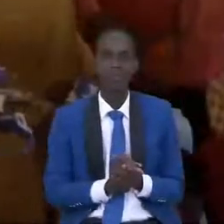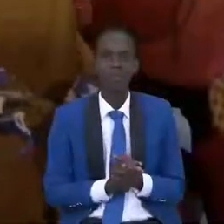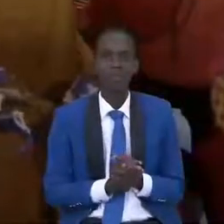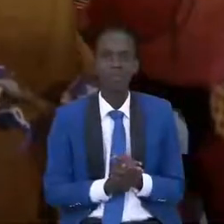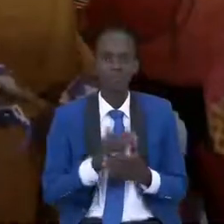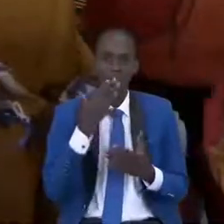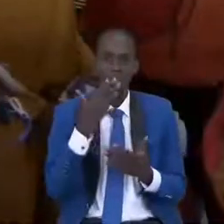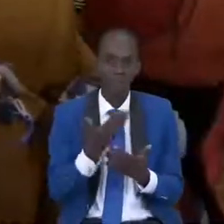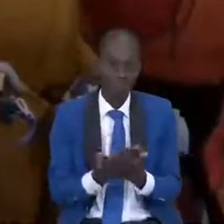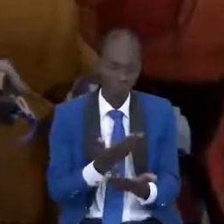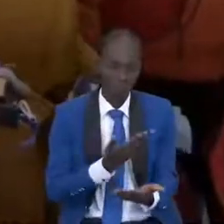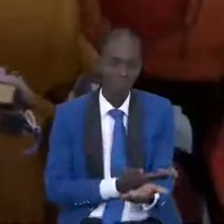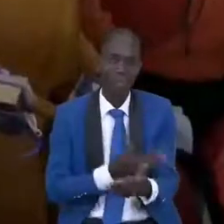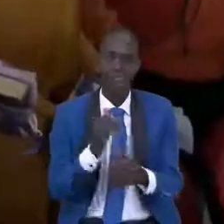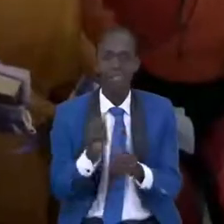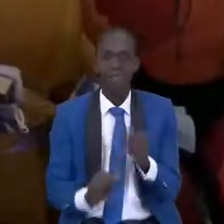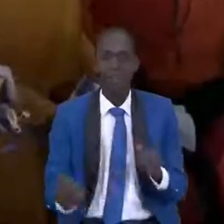Bonjour à tous.